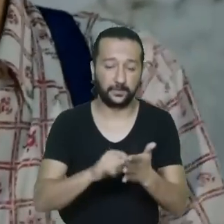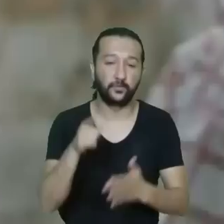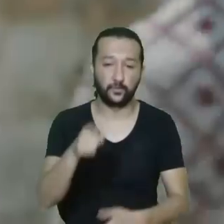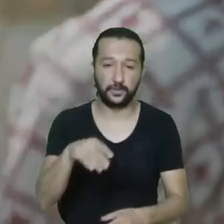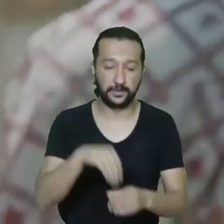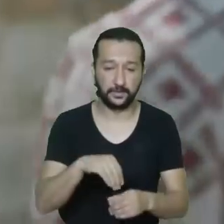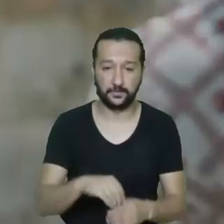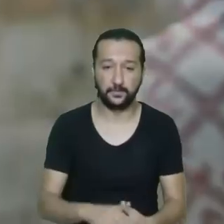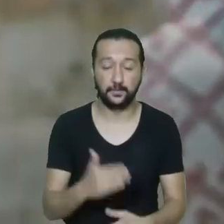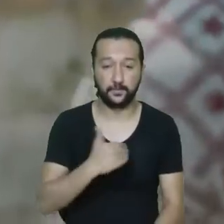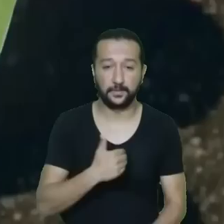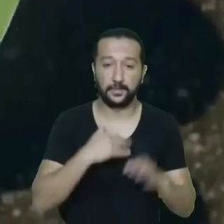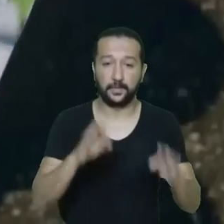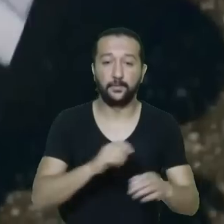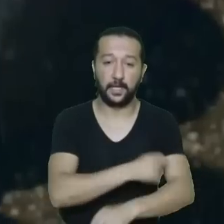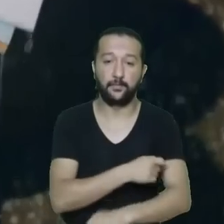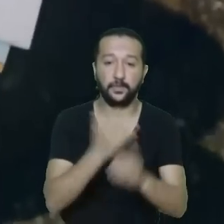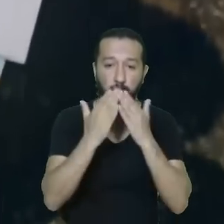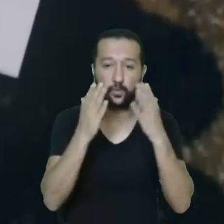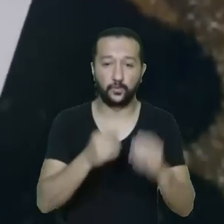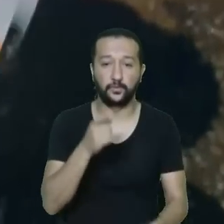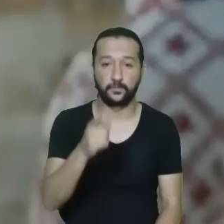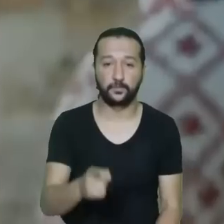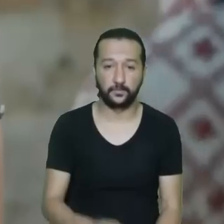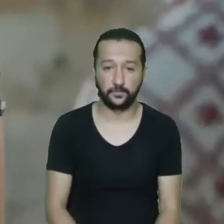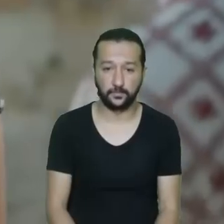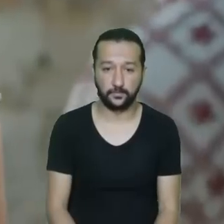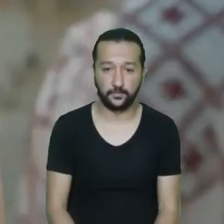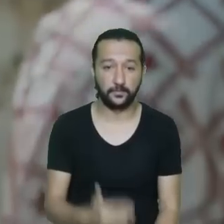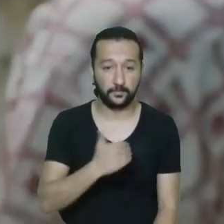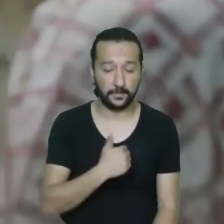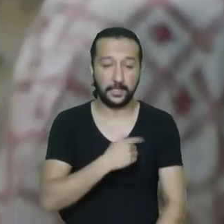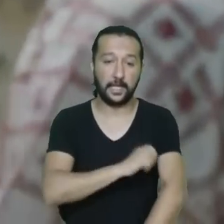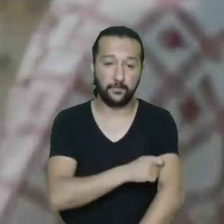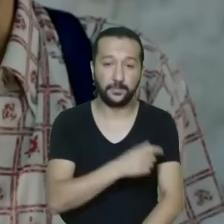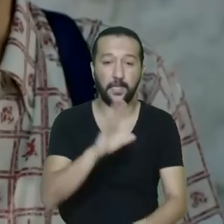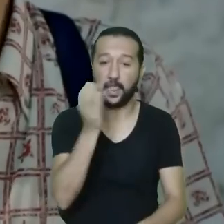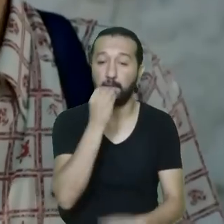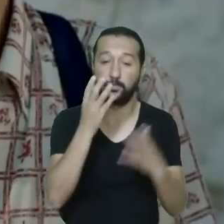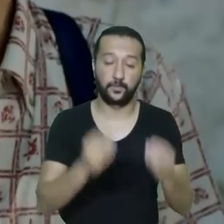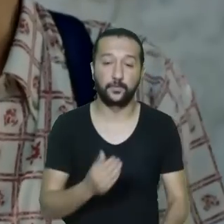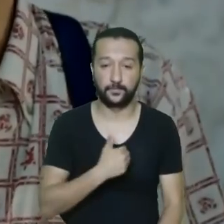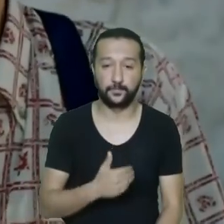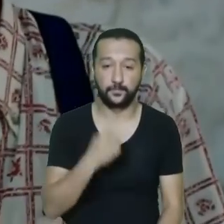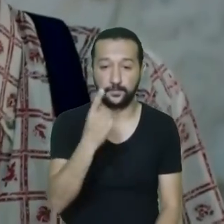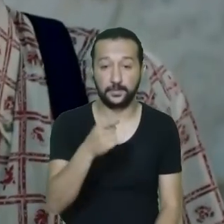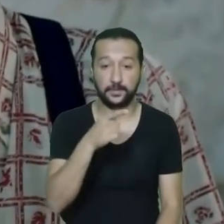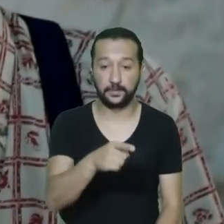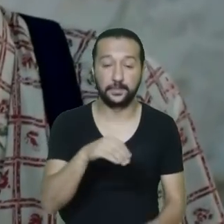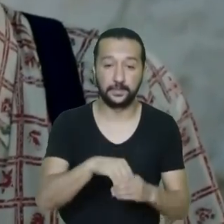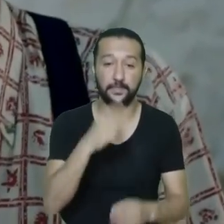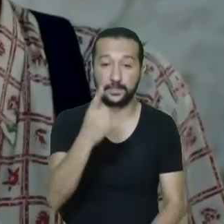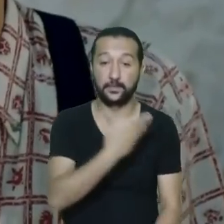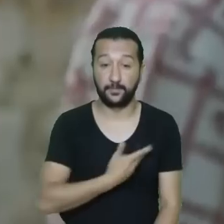da. Biz hep Almanca okuyoruz. Kitaptaki boyamaya hazır resimleri çevirdi. Ben de Almanca sulaseller gibi. Bir ich